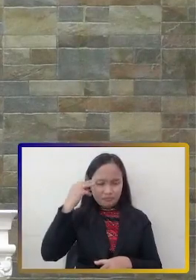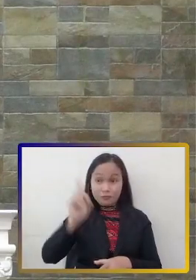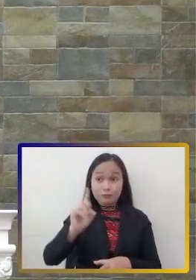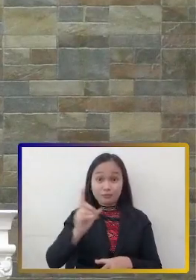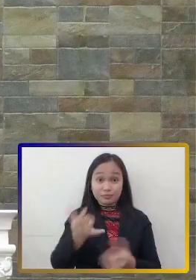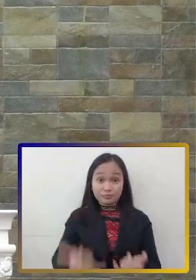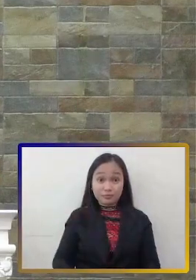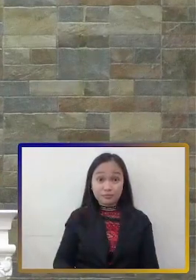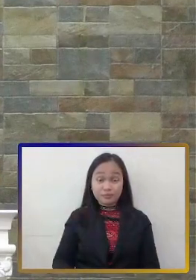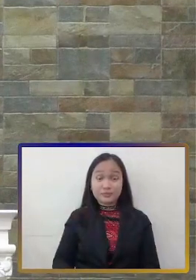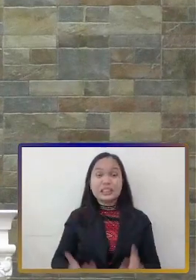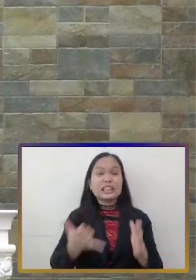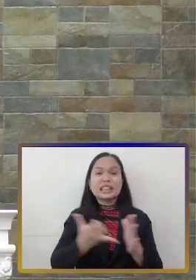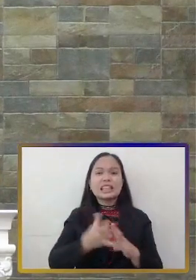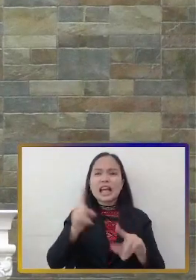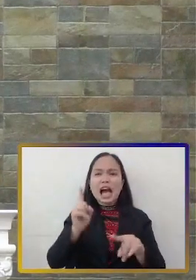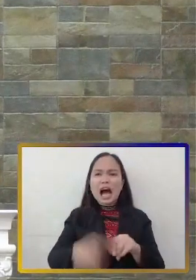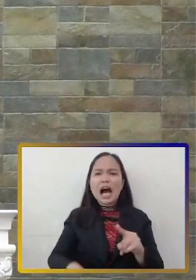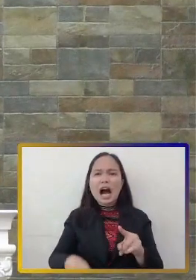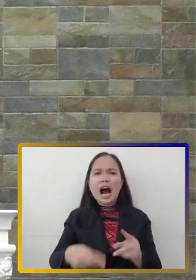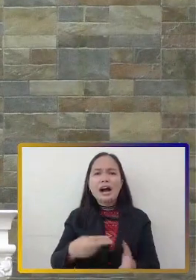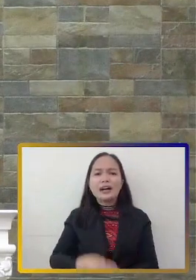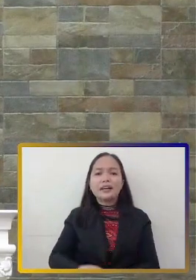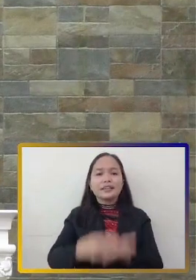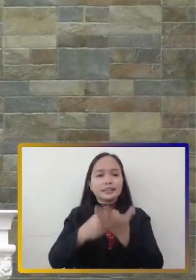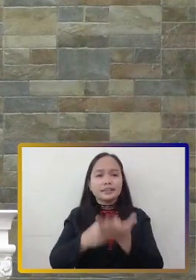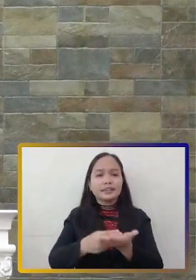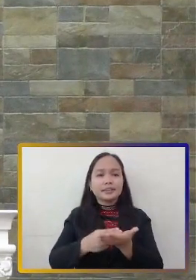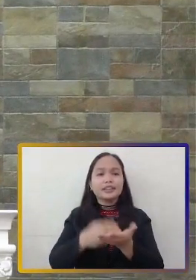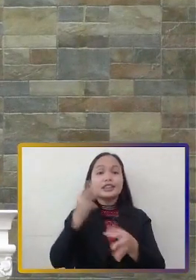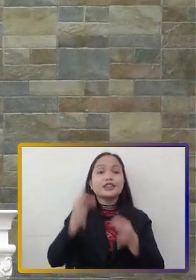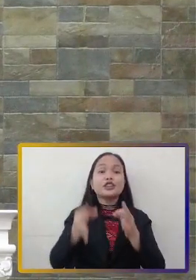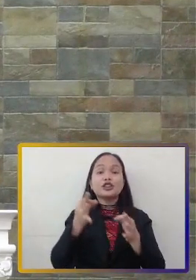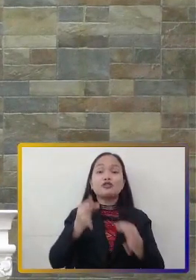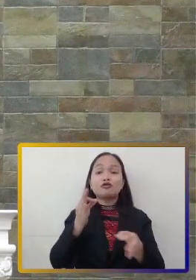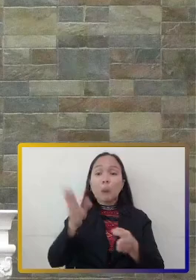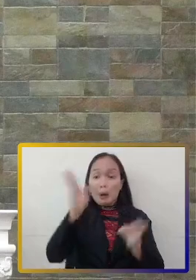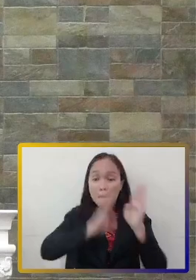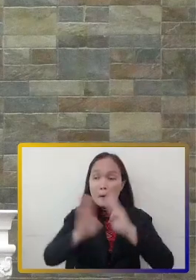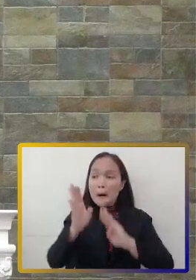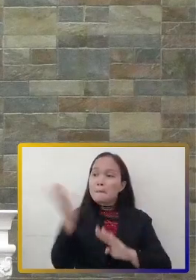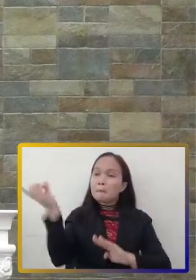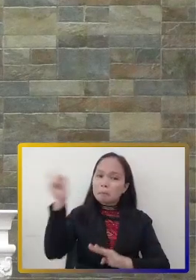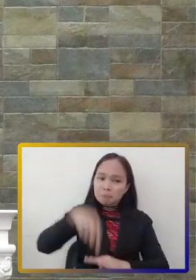Kapatid, hindi yan makakatulong pag dumating ang problema sa buhay mo.